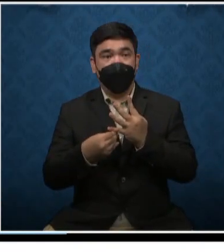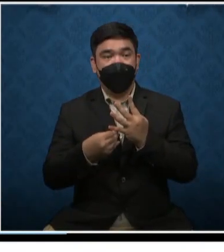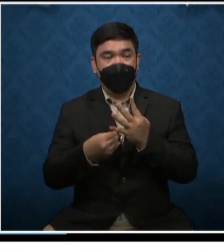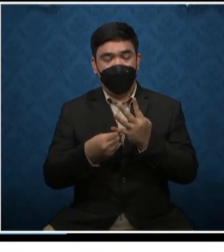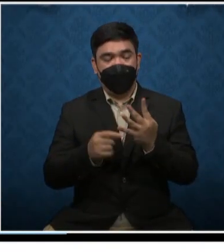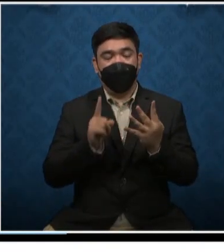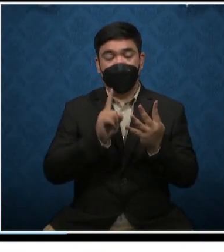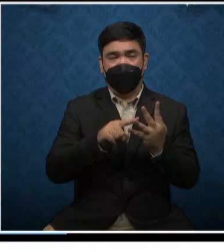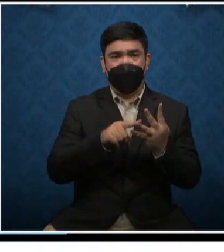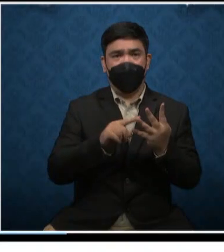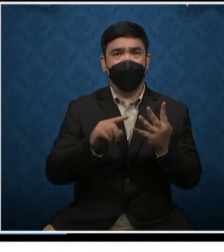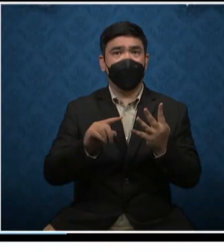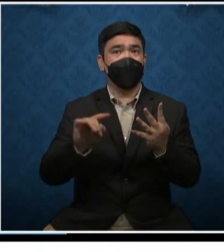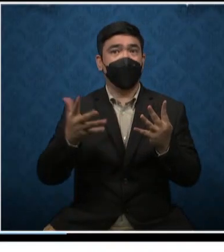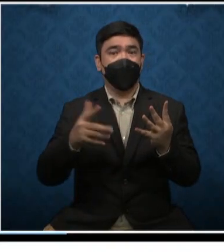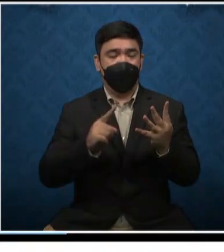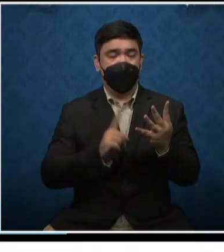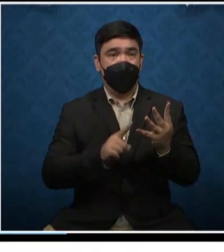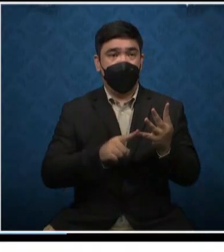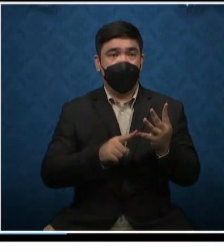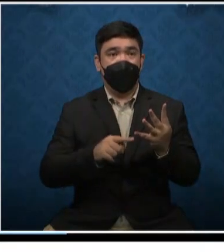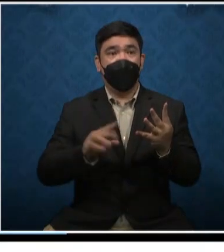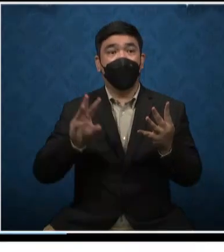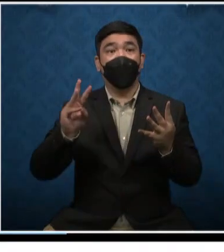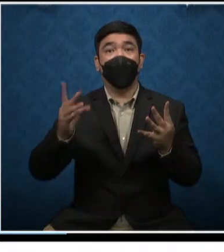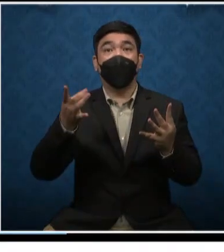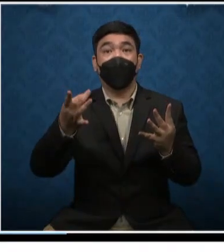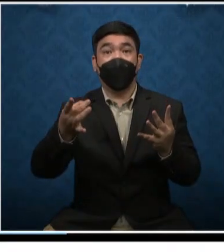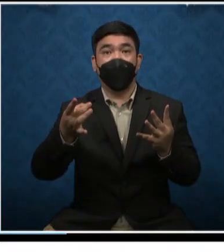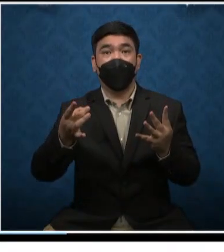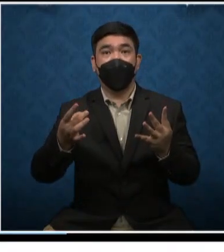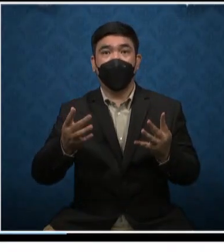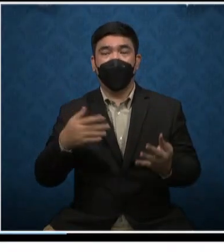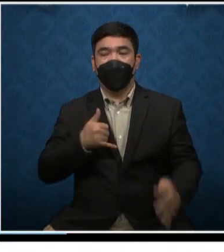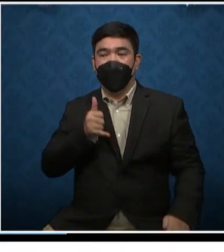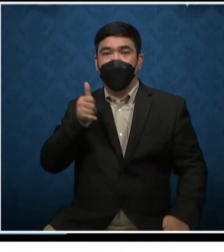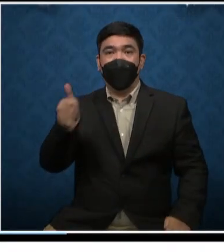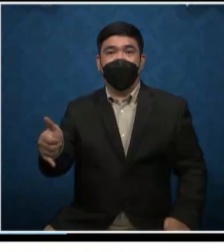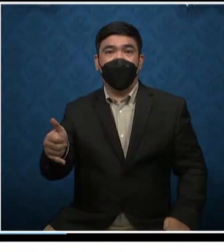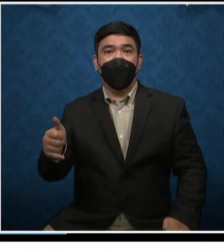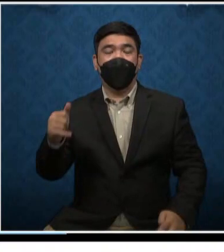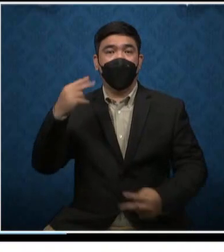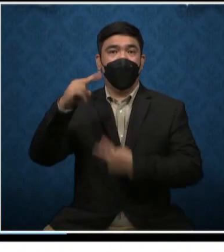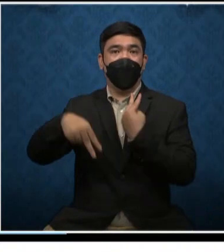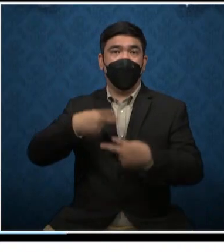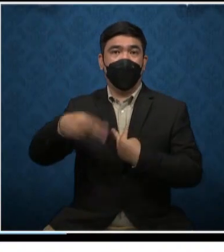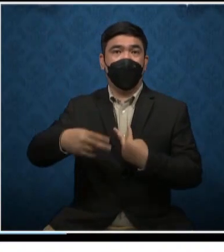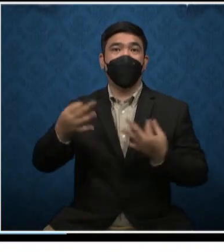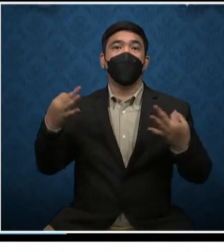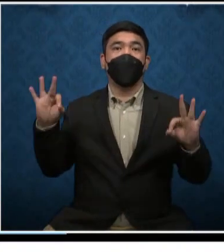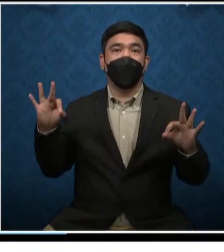3เป็นสิทธิที่6คือสิทธิได้รับค่ารักษาพยาบาลกรณีเจ็บป่ว